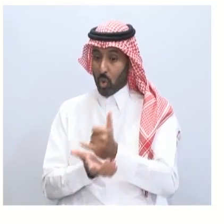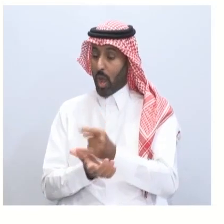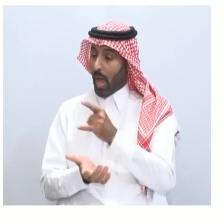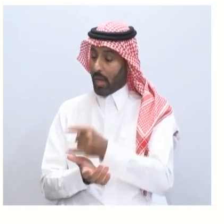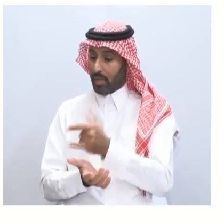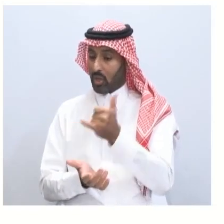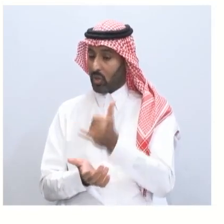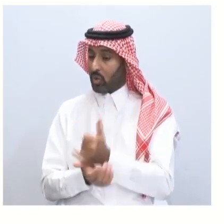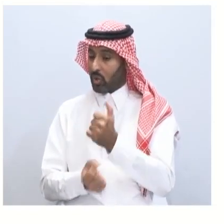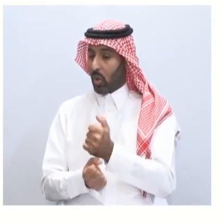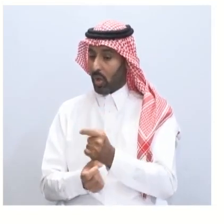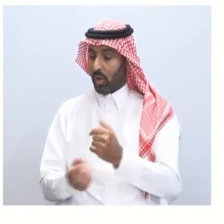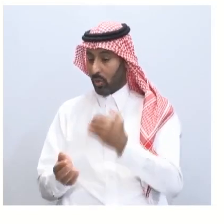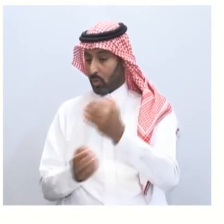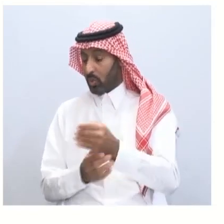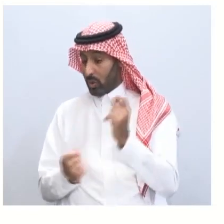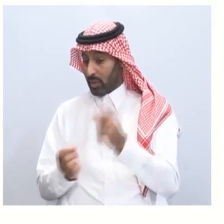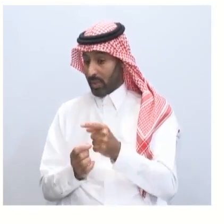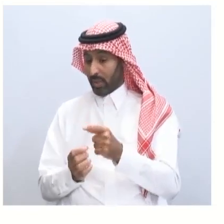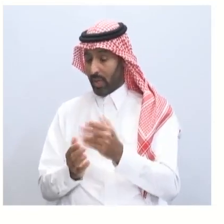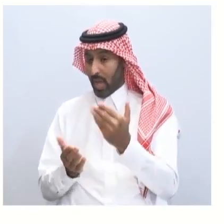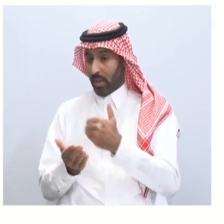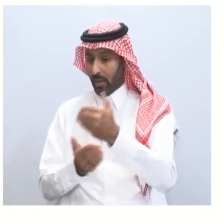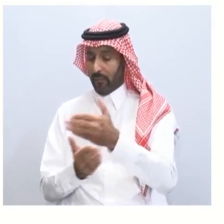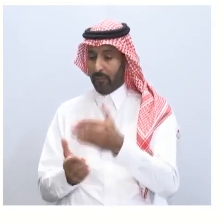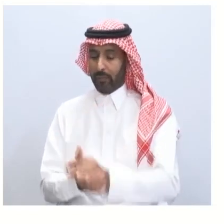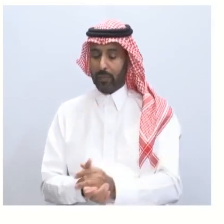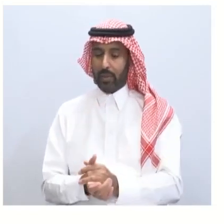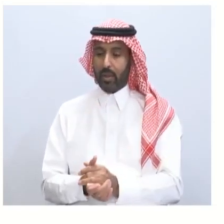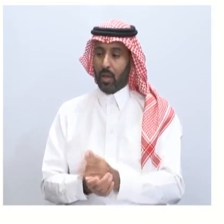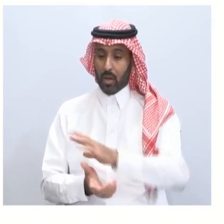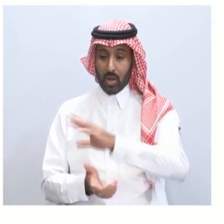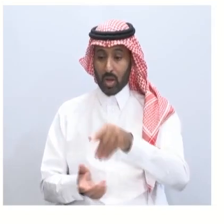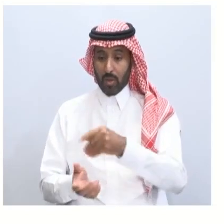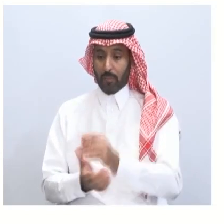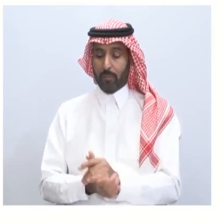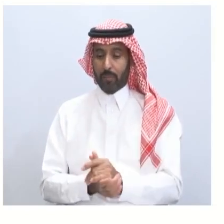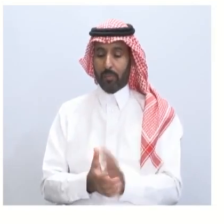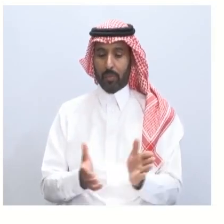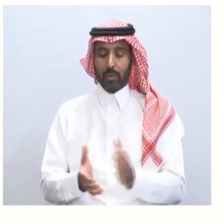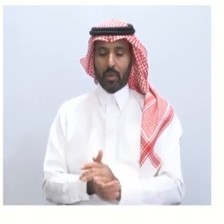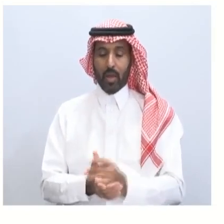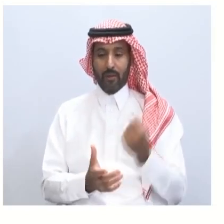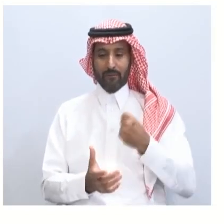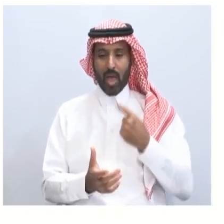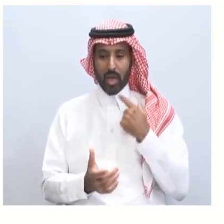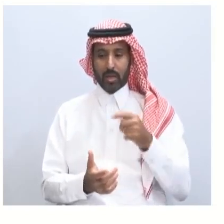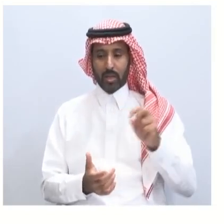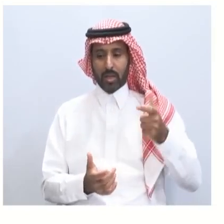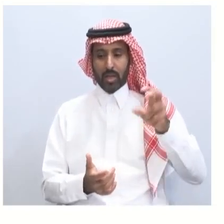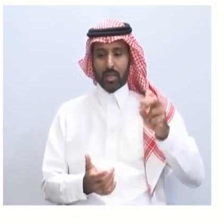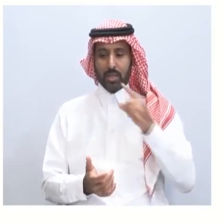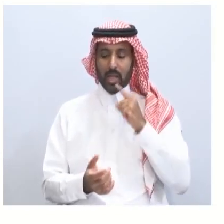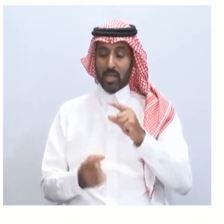للوصول الى تحقيق هدف عام مشترك ننتقل الى فائده